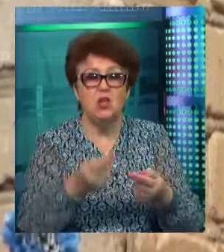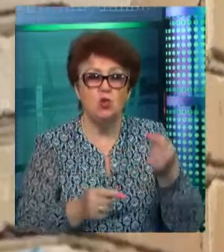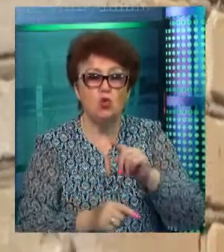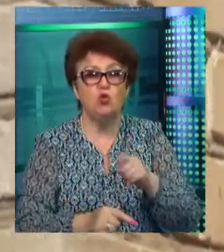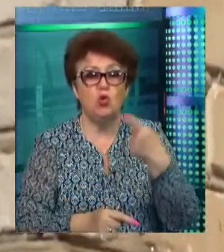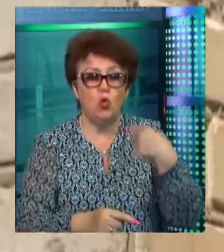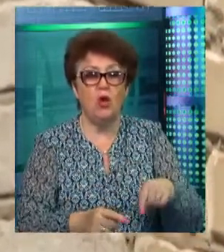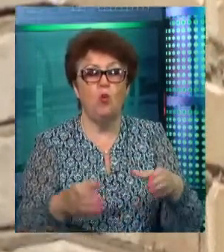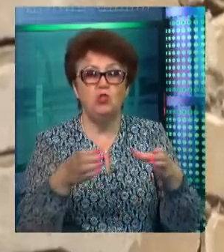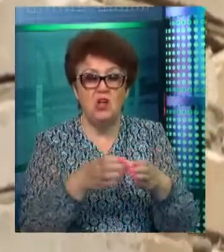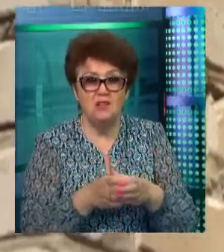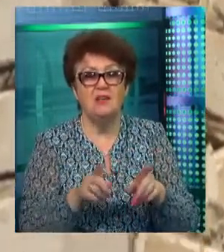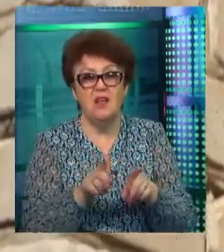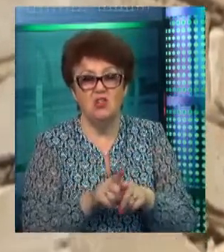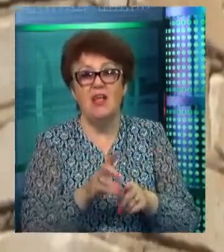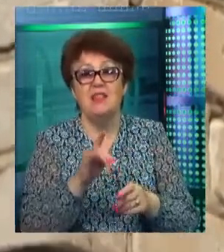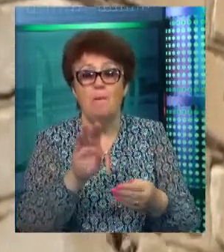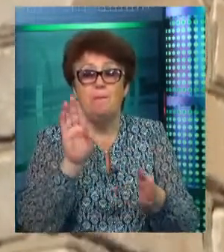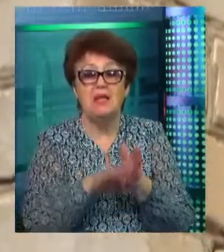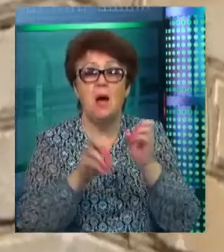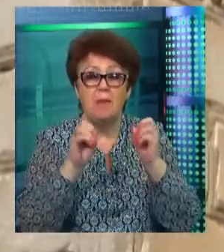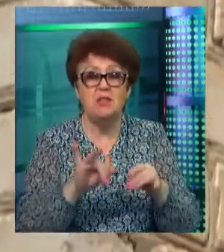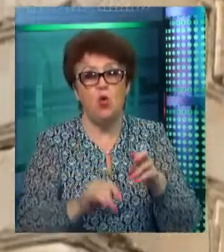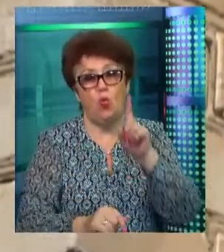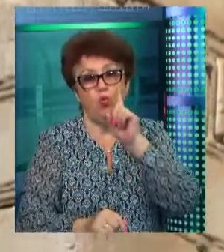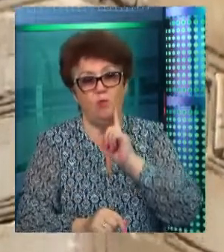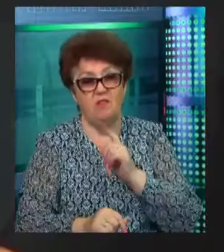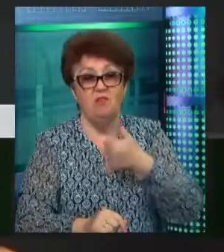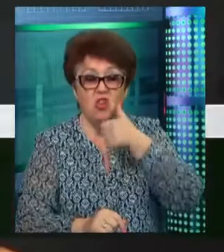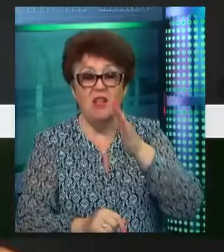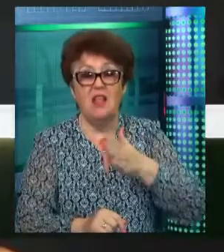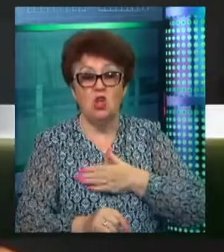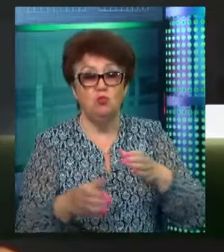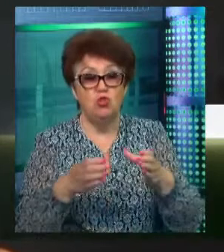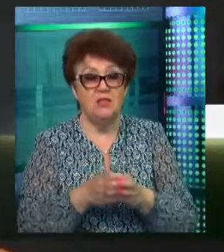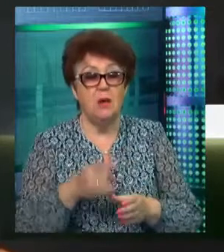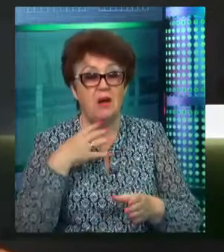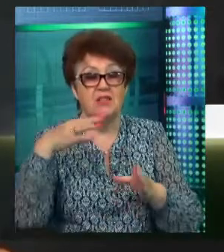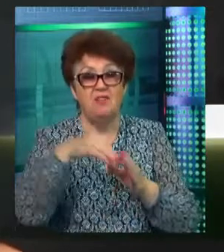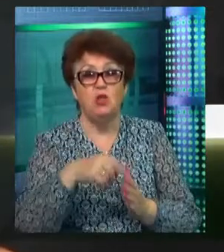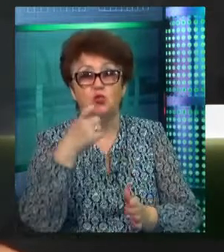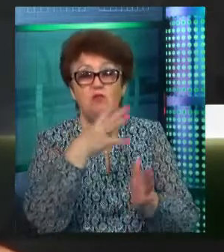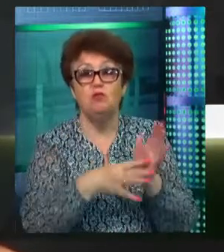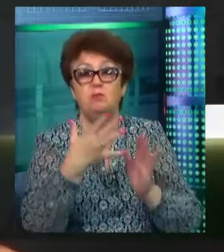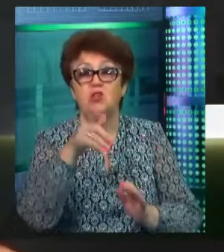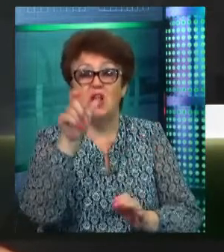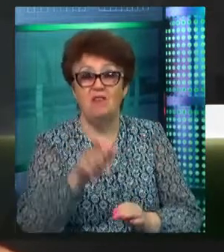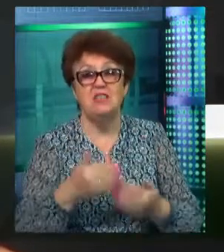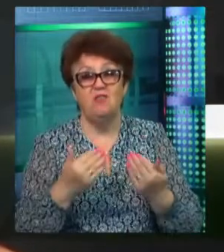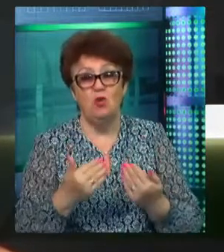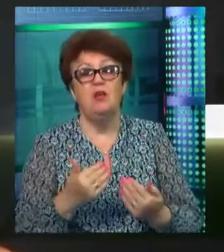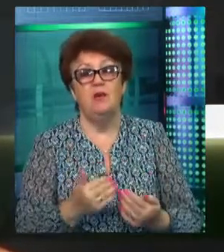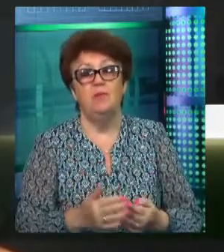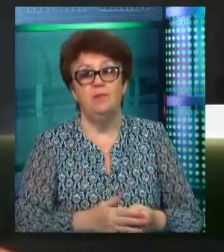других избирательных участках на безопасность и удобство вчера на нашем участке проголосовало 195 человек сегодня это 5 на 2